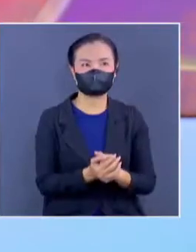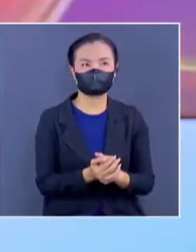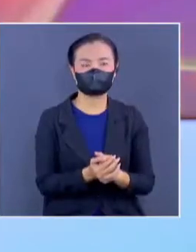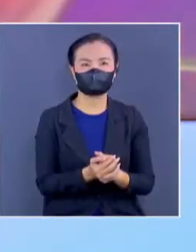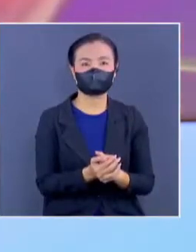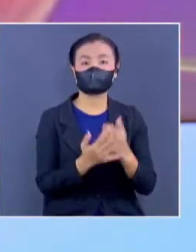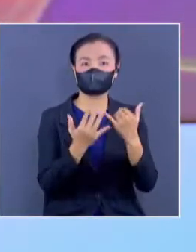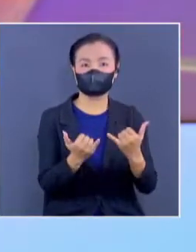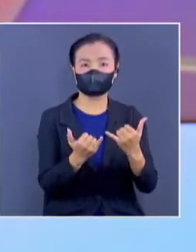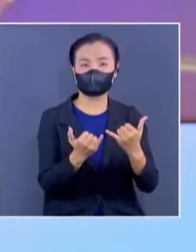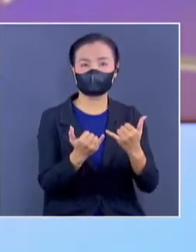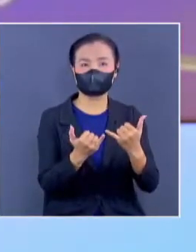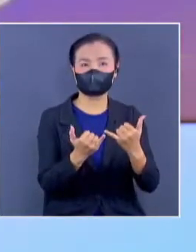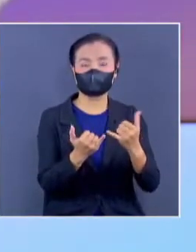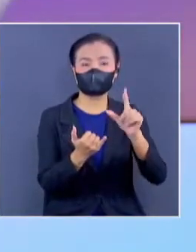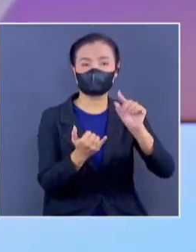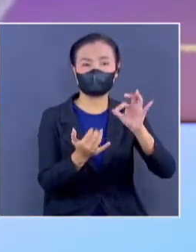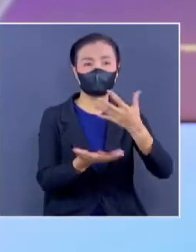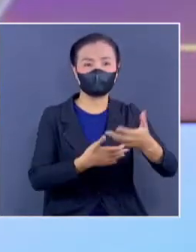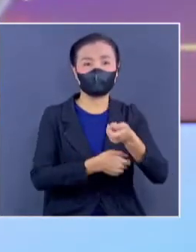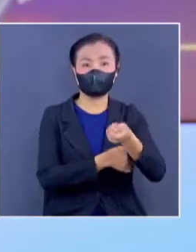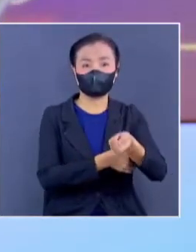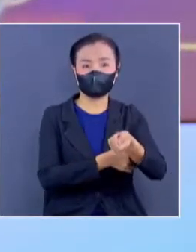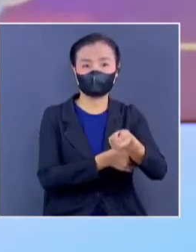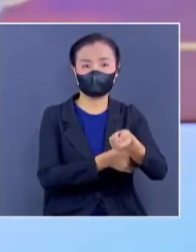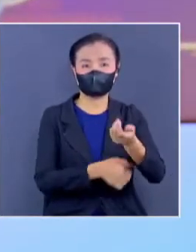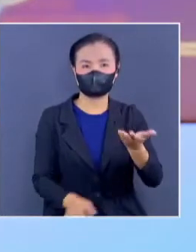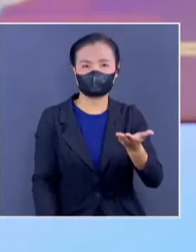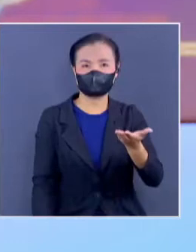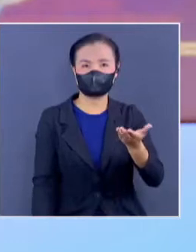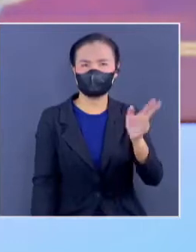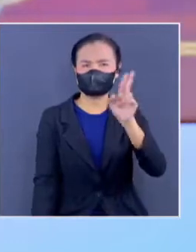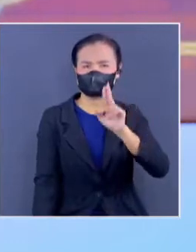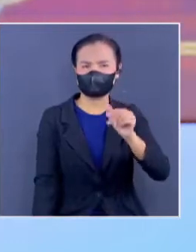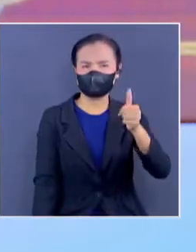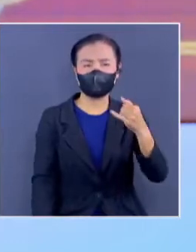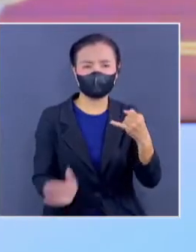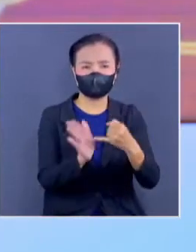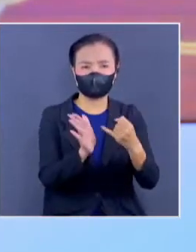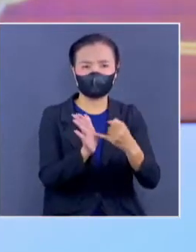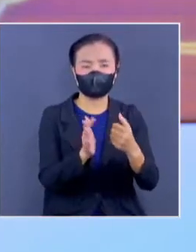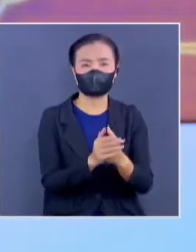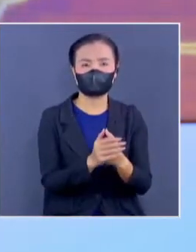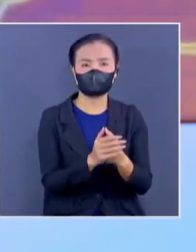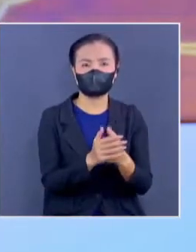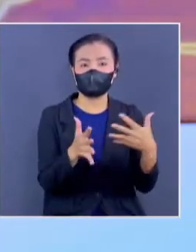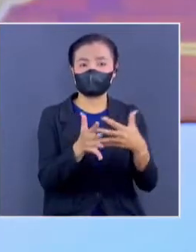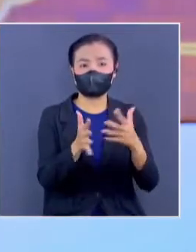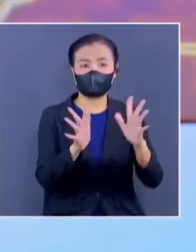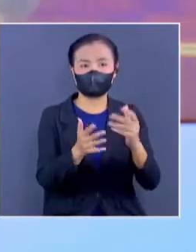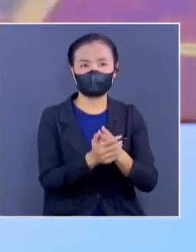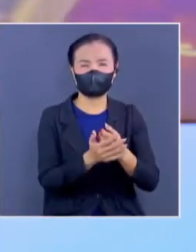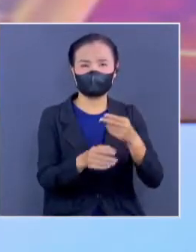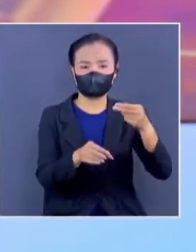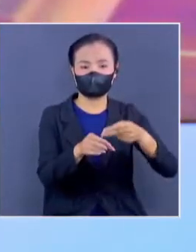ผู้ชมคะวันนี้19ช้อปปิ้งมีกระทะดีๆมานำเสนอกับกระทะที่ใช้ง่ายใช้สะดวกนะคะแบบไม่สะดุดไม่ต้องใช้น้ำมัน